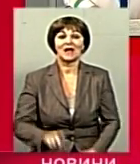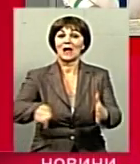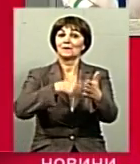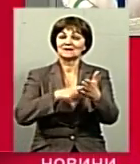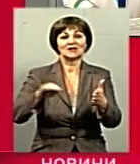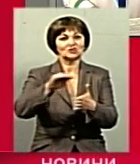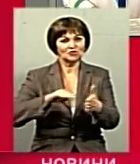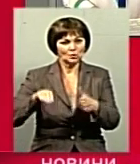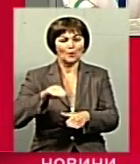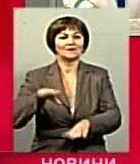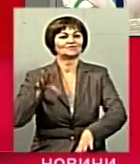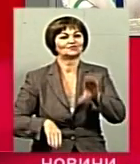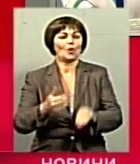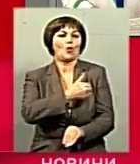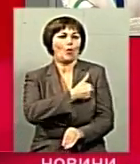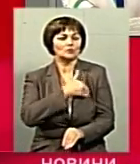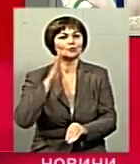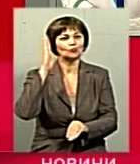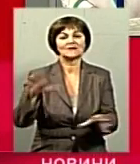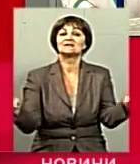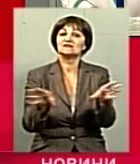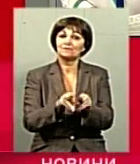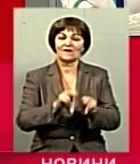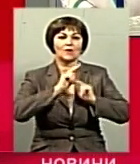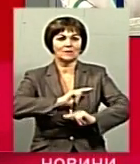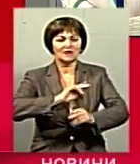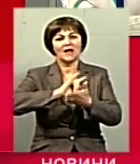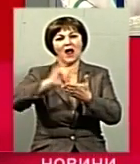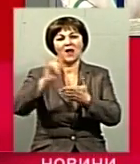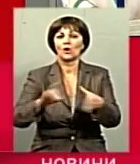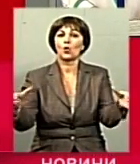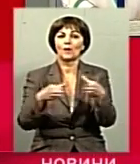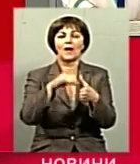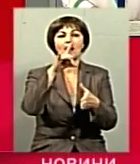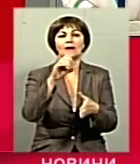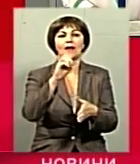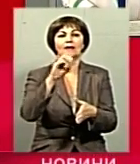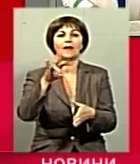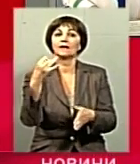Місто Житомир розраховує на співпрацю із найбільшим лоукостером Європи – авіакомпанією Ryanair.